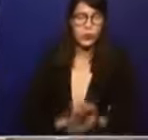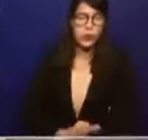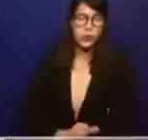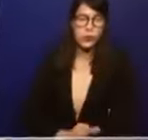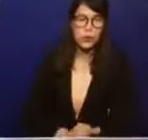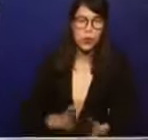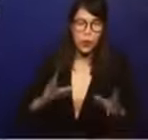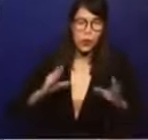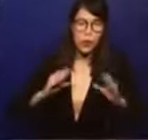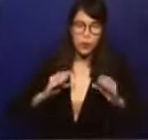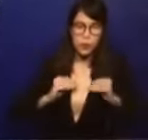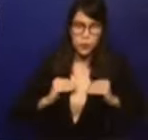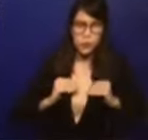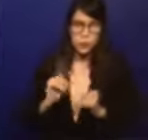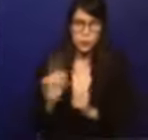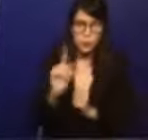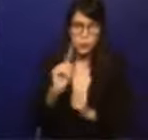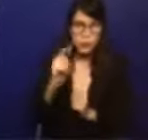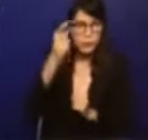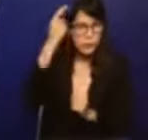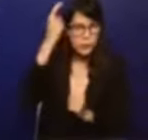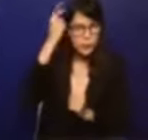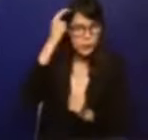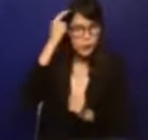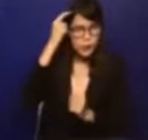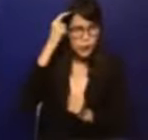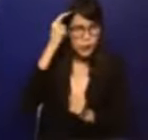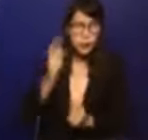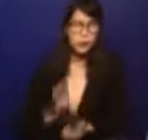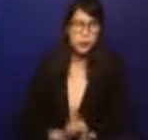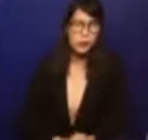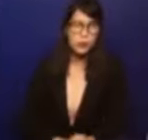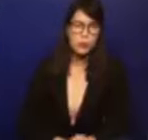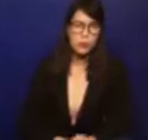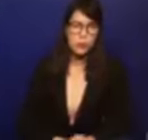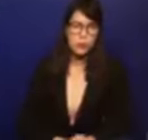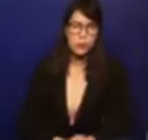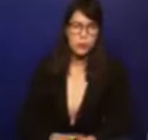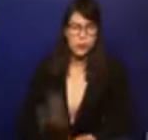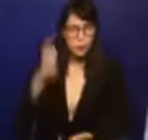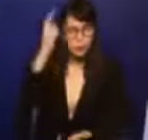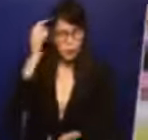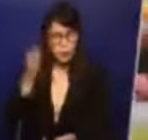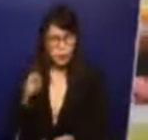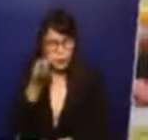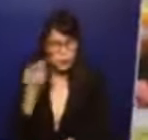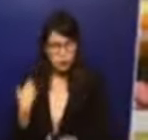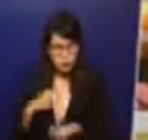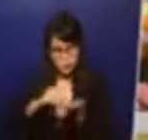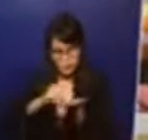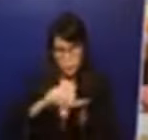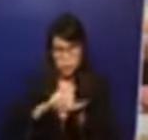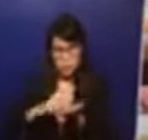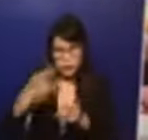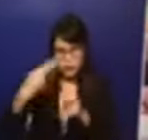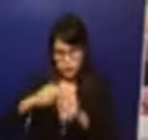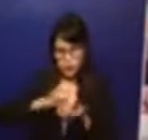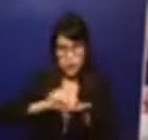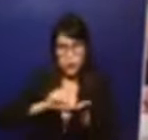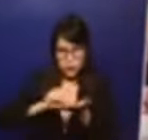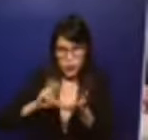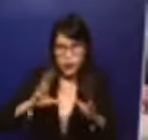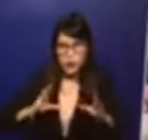ยคิดน้อยไปหน่อยโดยตายน้ำตื้นนะคะที่รับสารภาพดังที่เมื่อกี้สไล